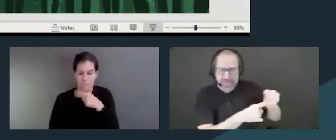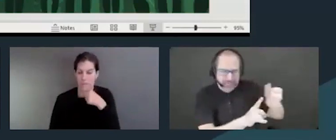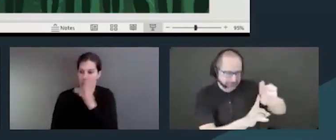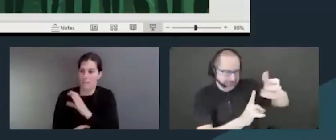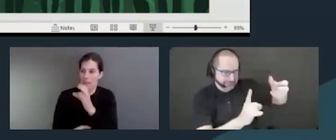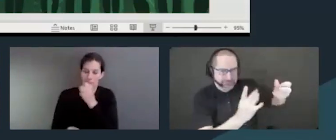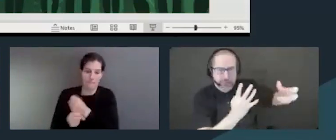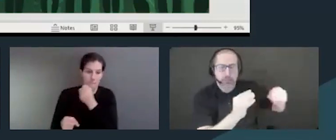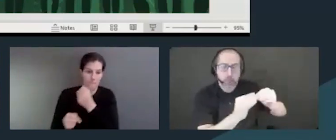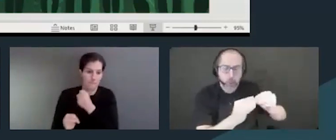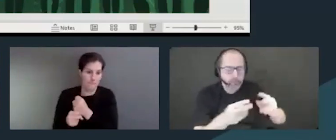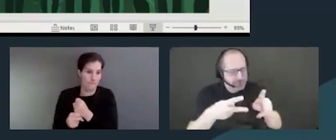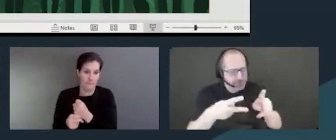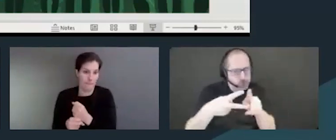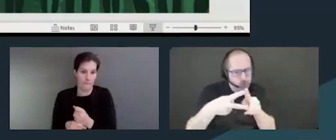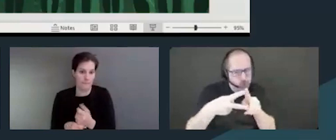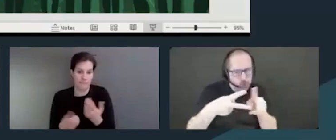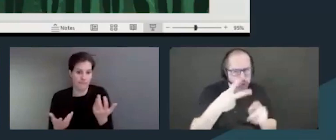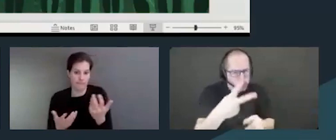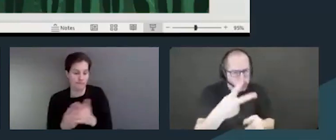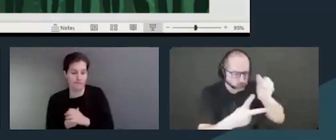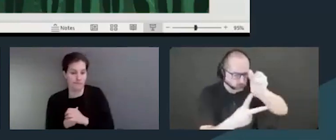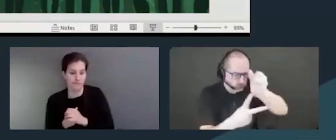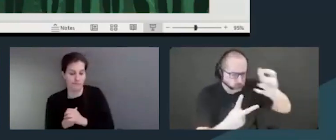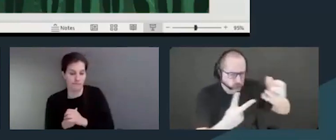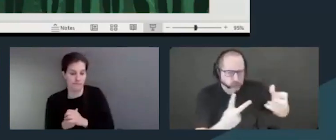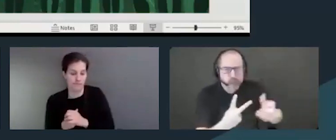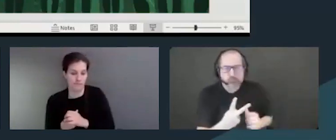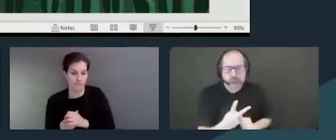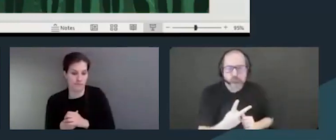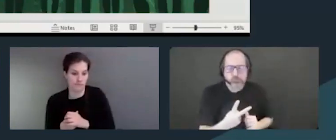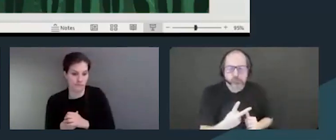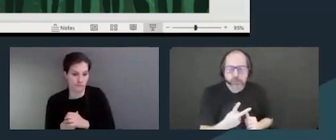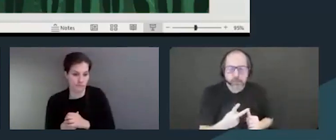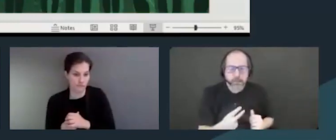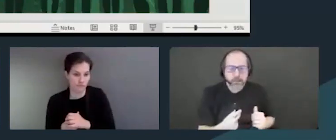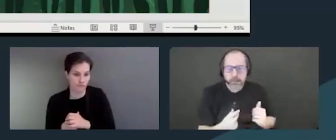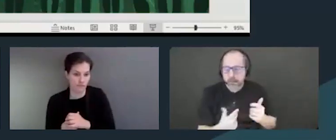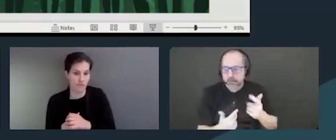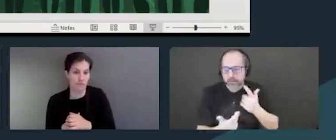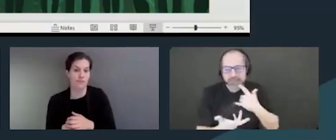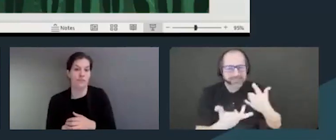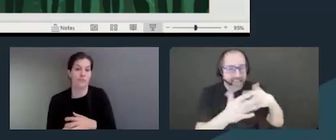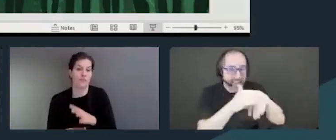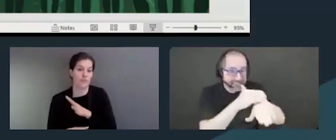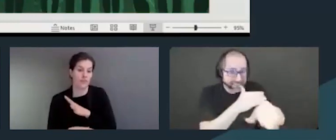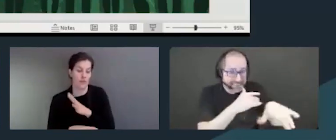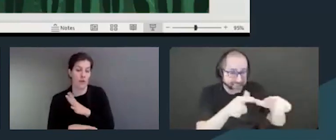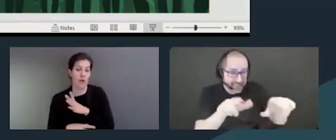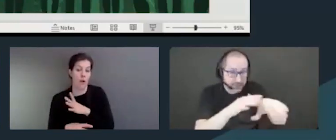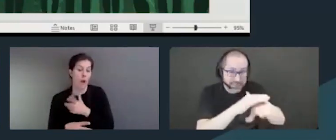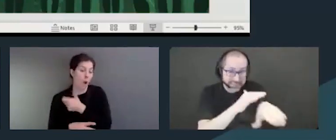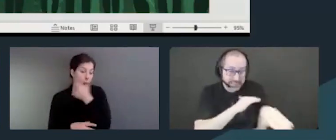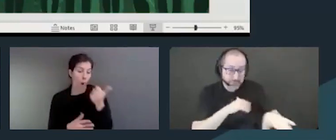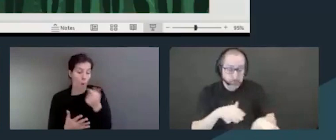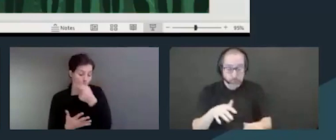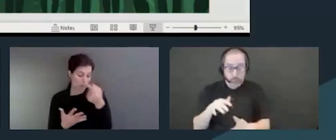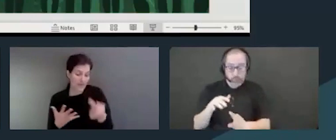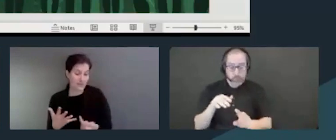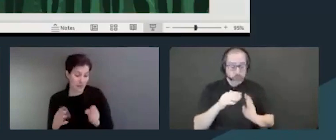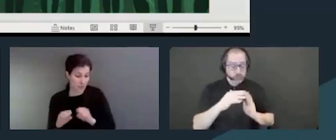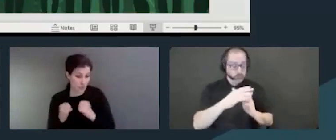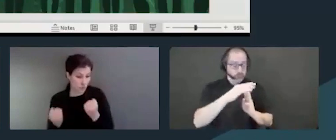Et je vais en parler de deux, justement. Il nous dit à l'interprète, désolé, le son est pas terrible pour l'interprète.